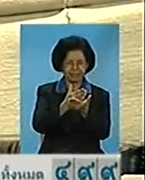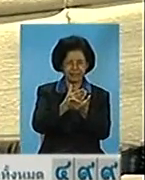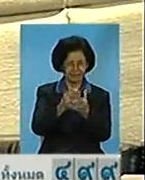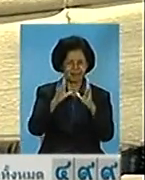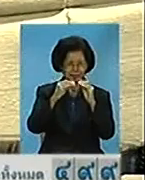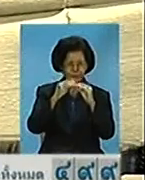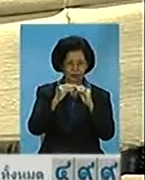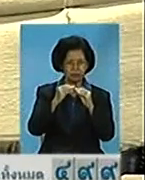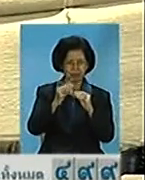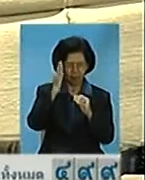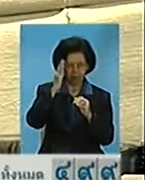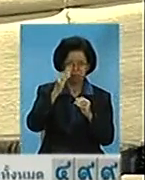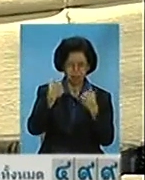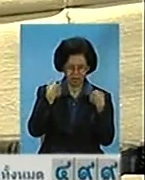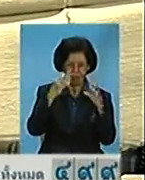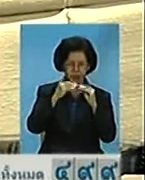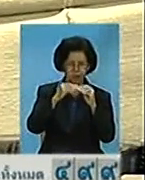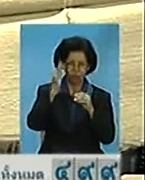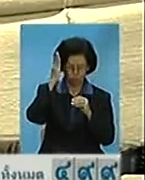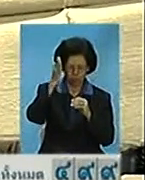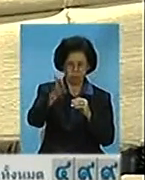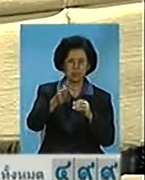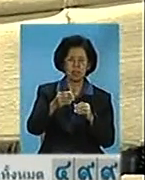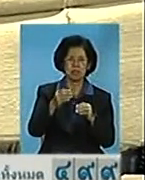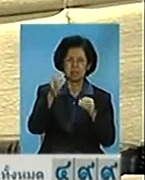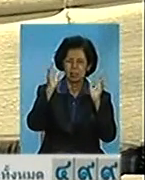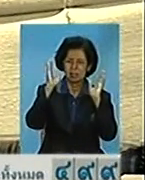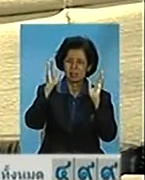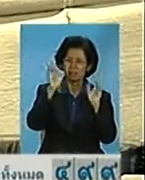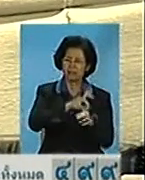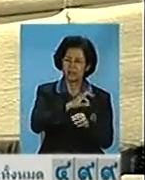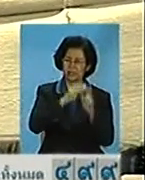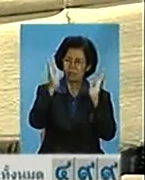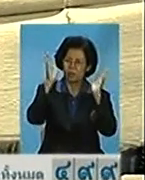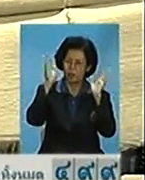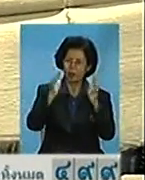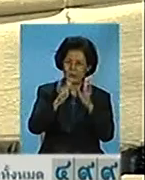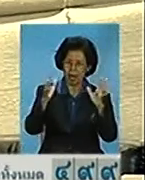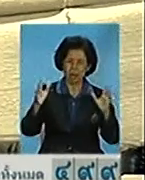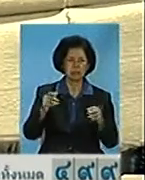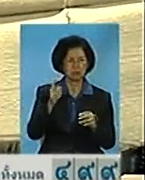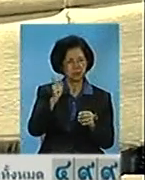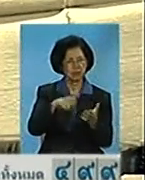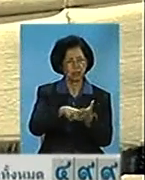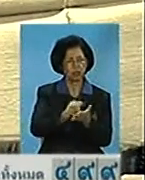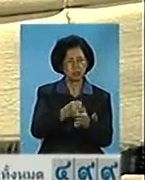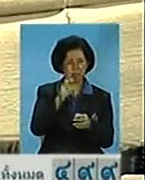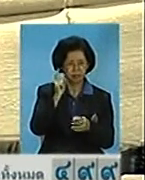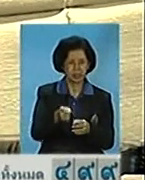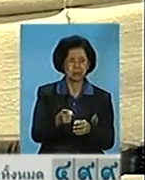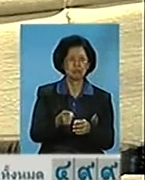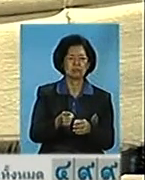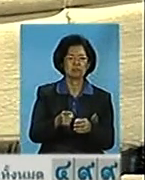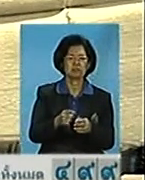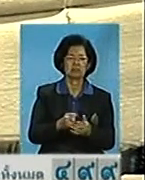เพื่อที่จะต่อการประชุมในวันพรุ่งนี้ให้สมาชิกมาอภิปรายอย่างกว้างขวางมากกว่านี้เพราะเป็นเหตุผลความจำเป็นและความเป็น